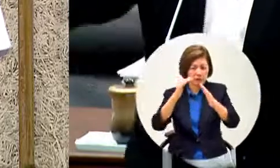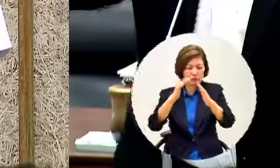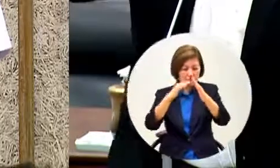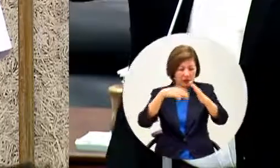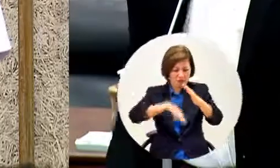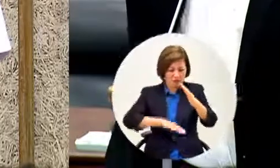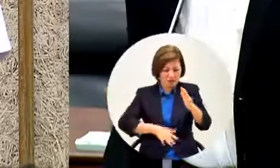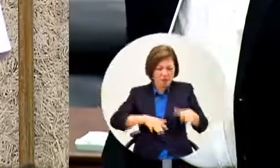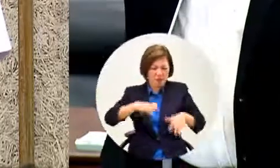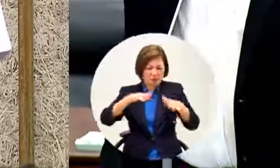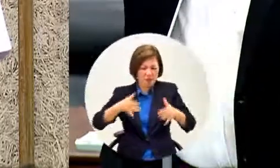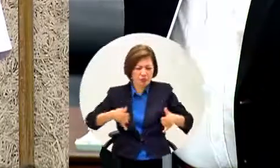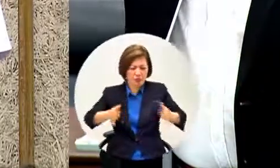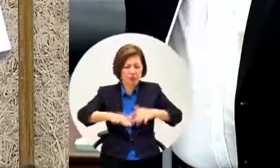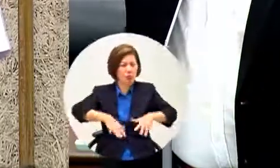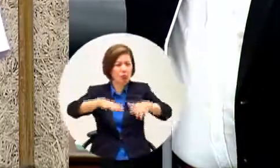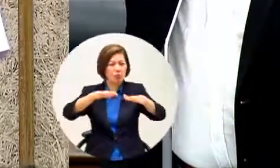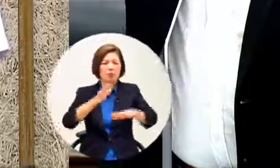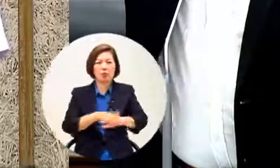水吼。吼、哦、啊，即马